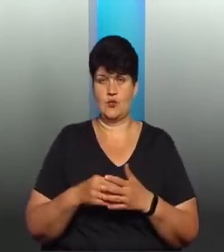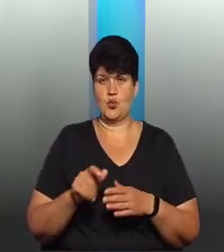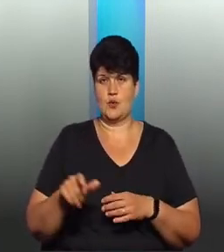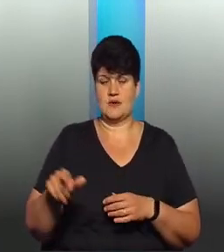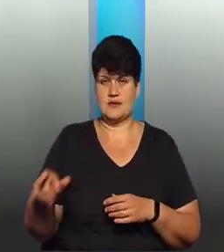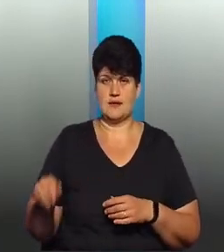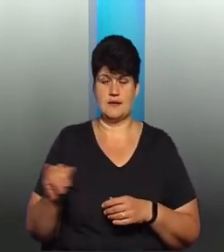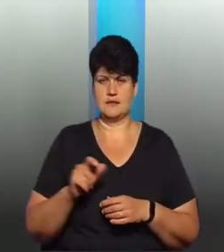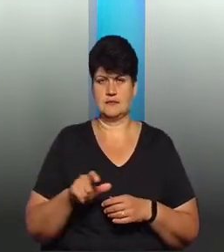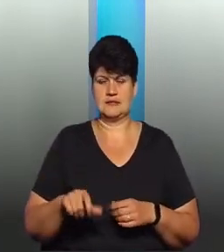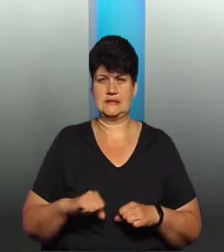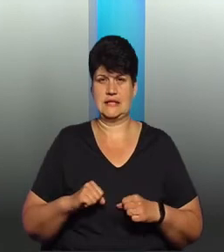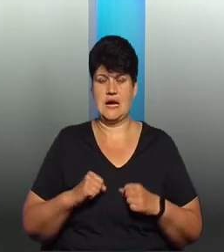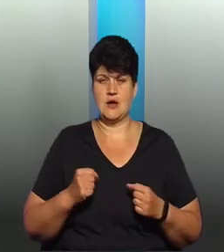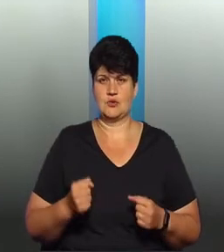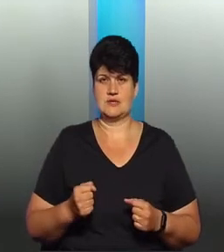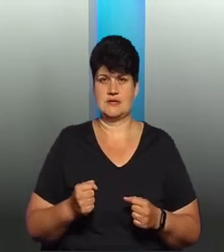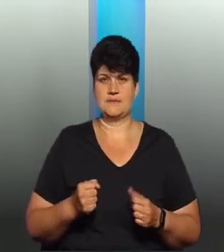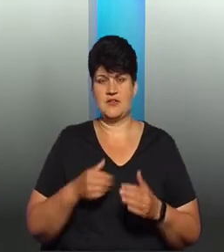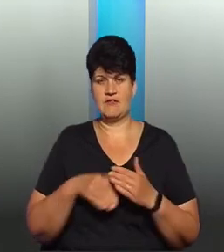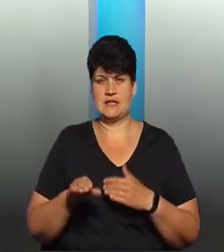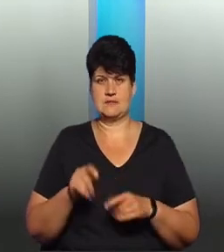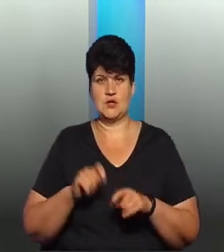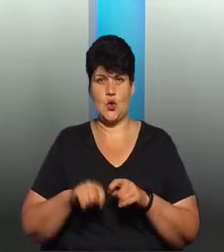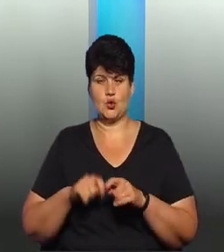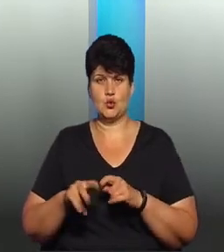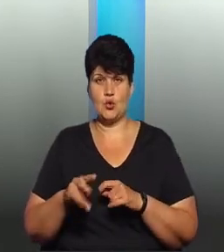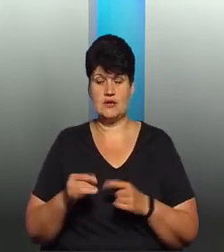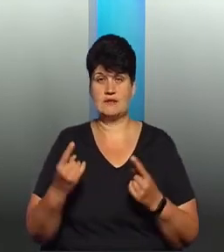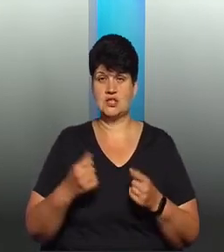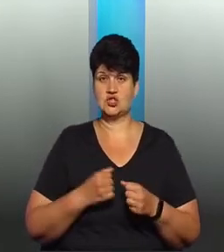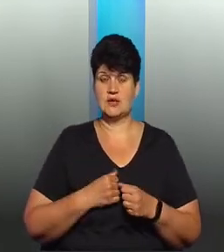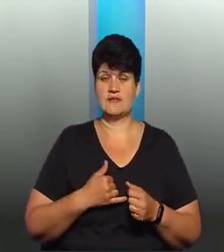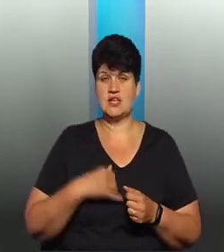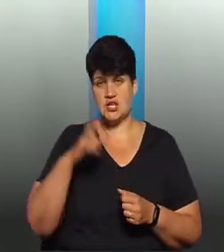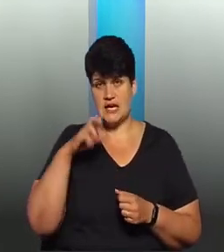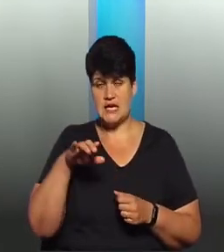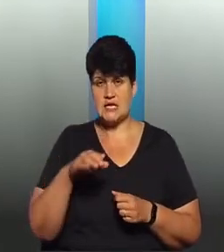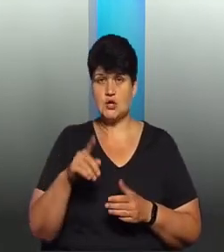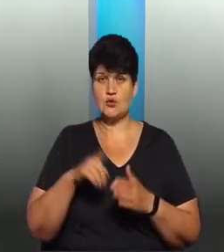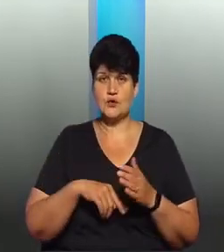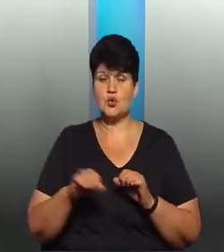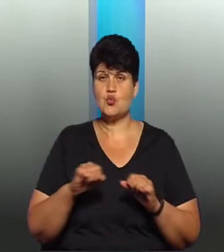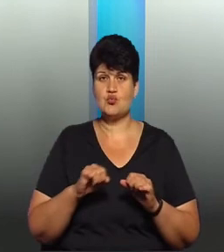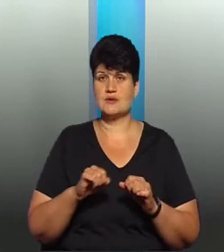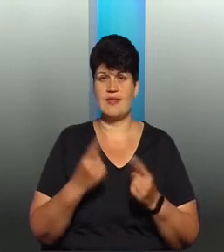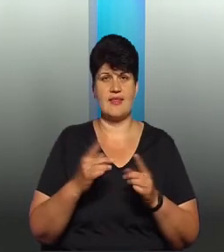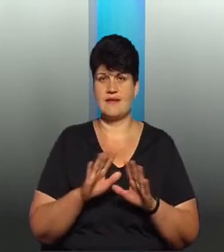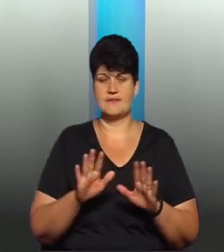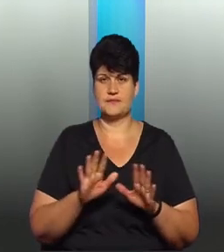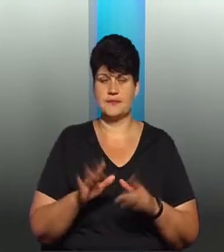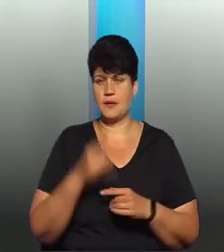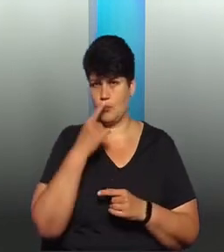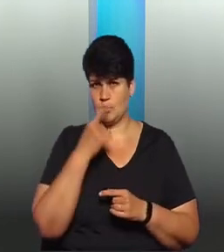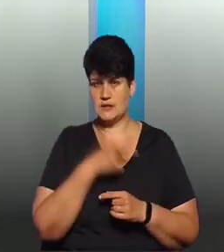з-під цього контролю. І, на превеликий жаль, у нашій країні довіра до уряду не надто висока. По недавніх соціологічних опитуваннях,